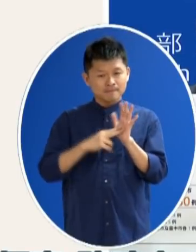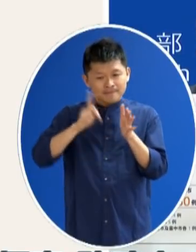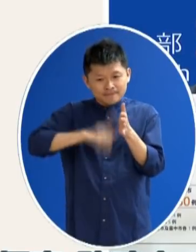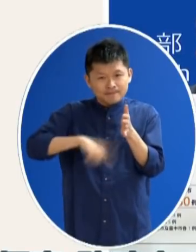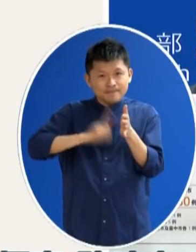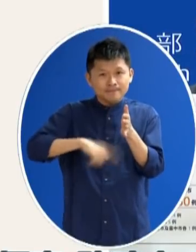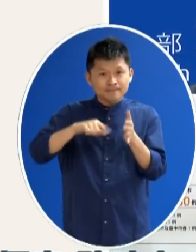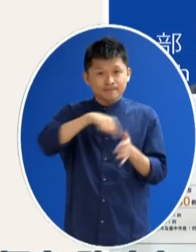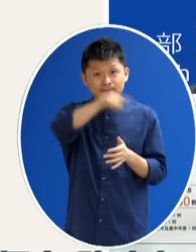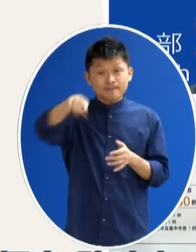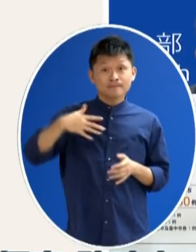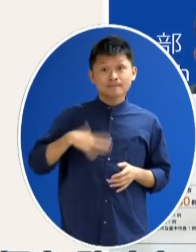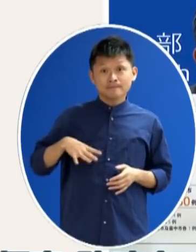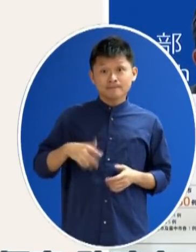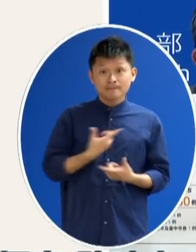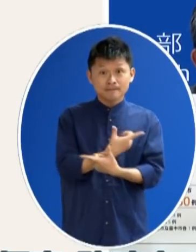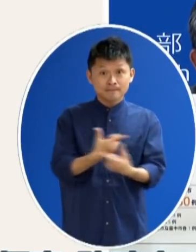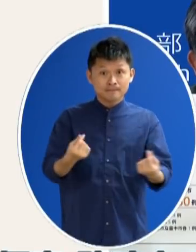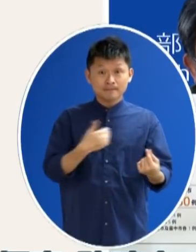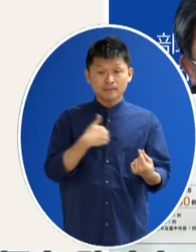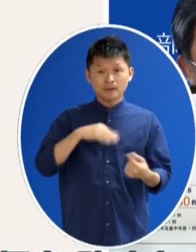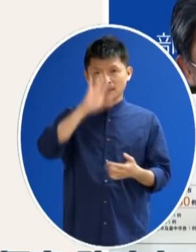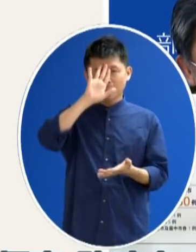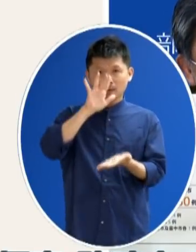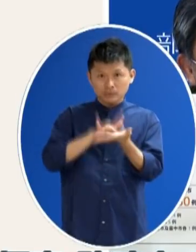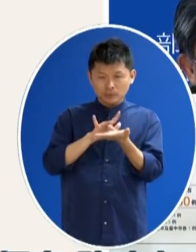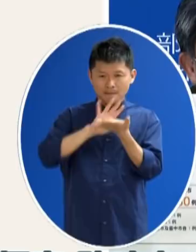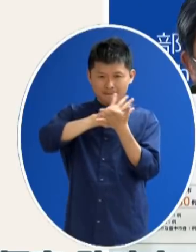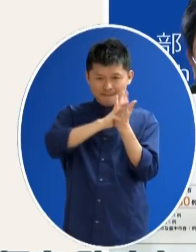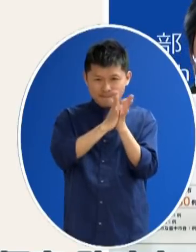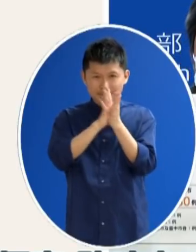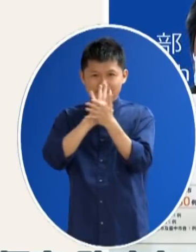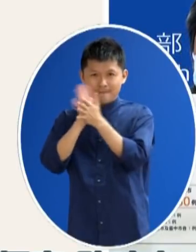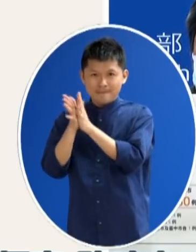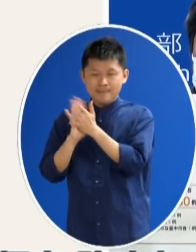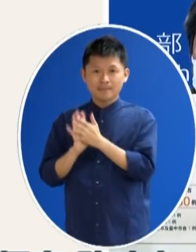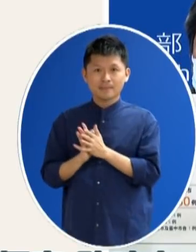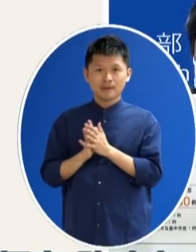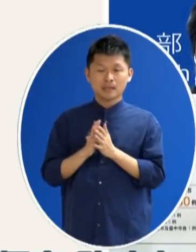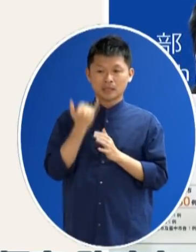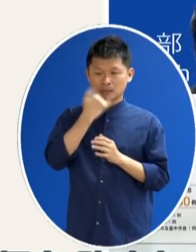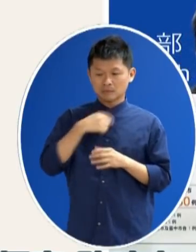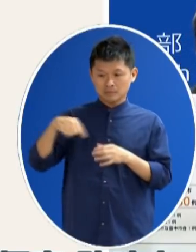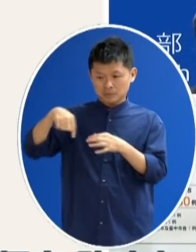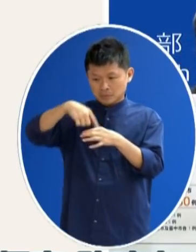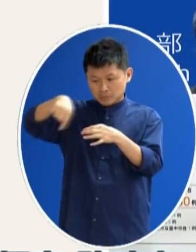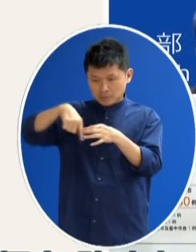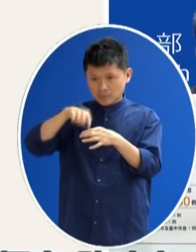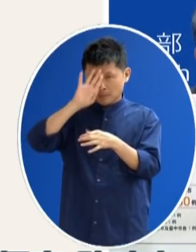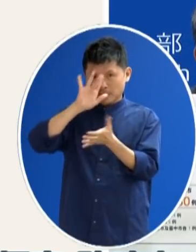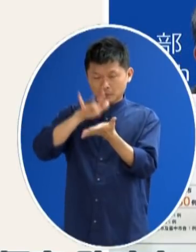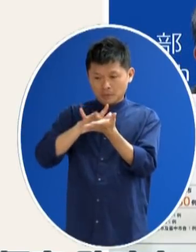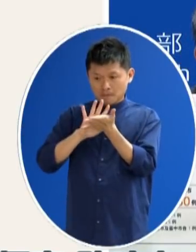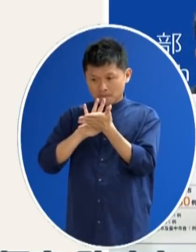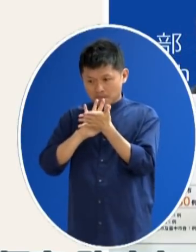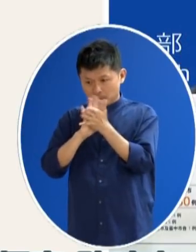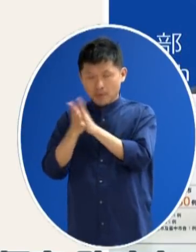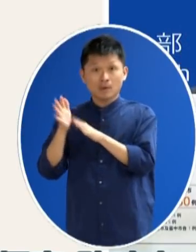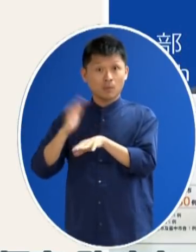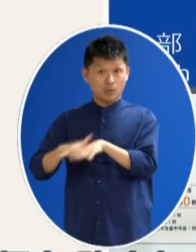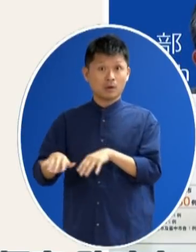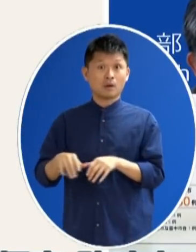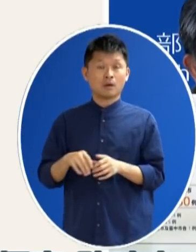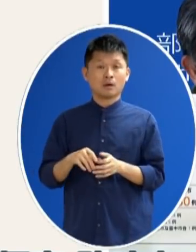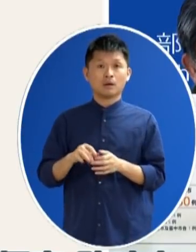度来看哈，这个病毒在变异，当然你也可能在很小的群体里面就产生的变异，不过毕竟它是要互